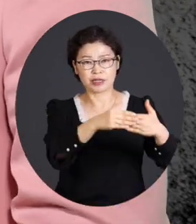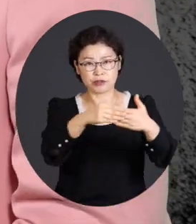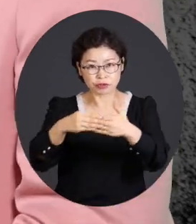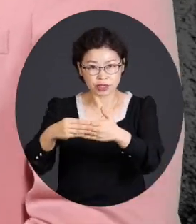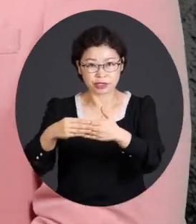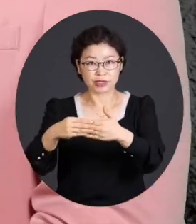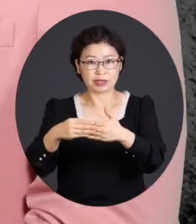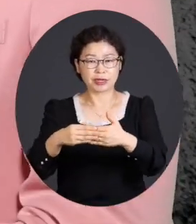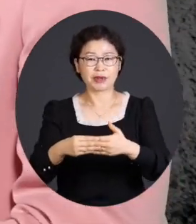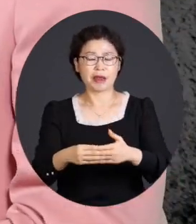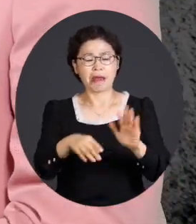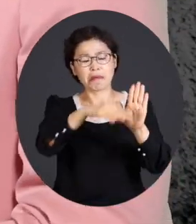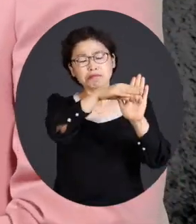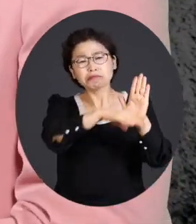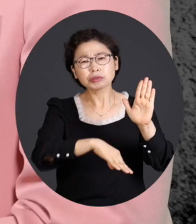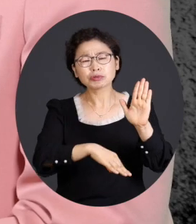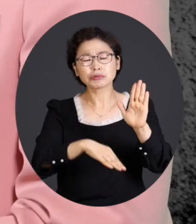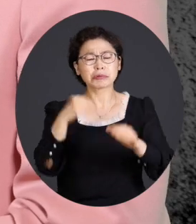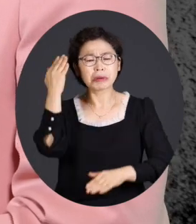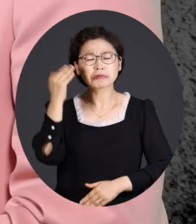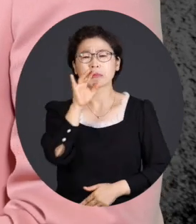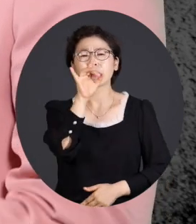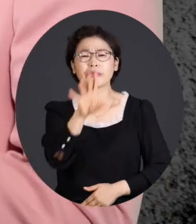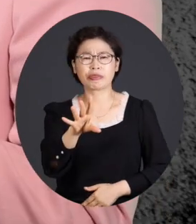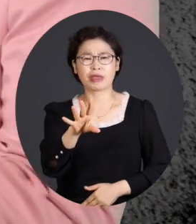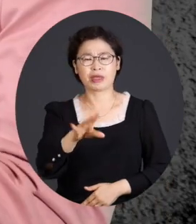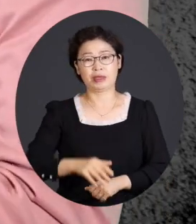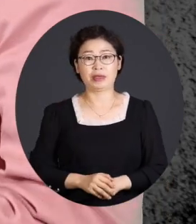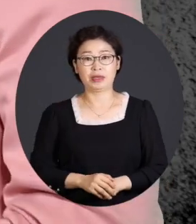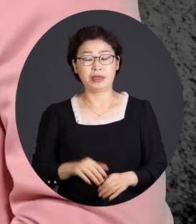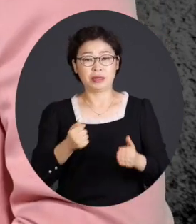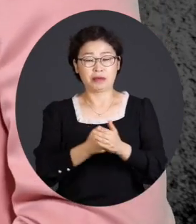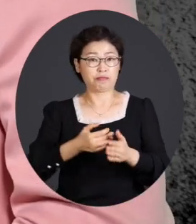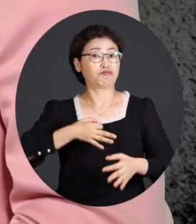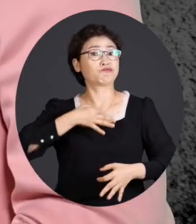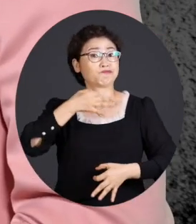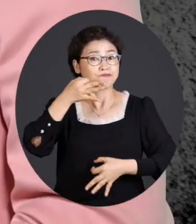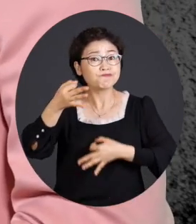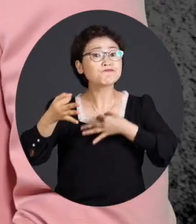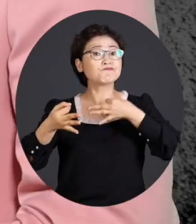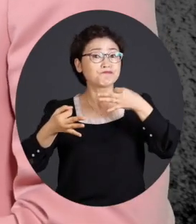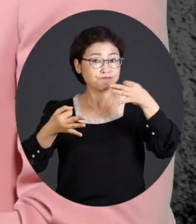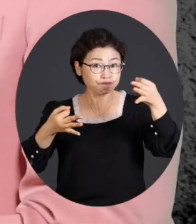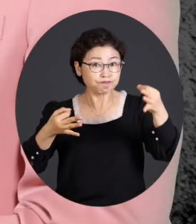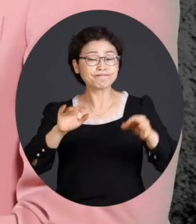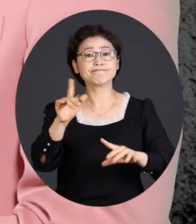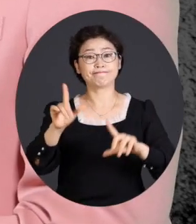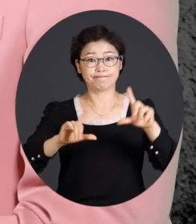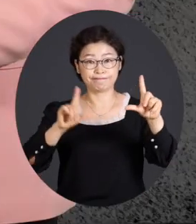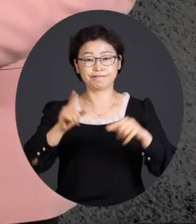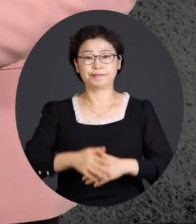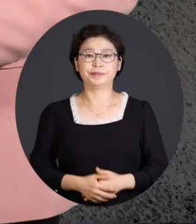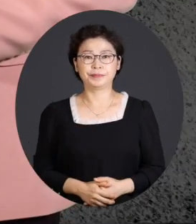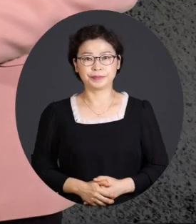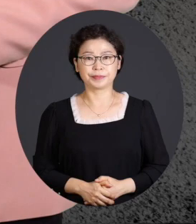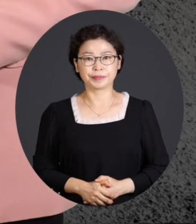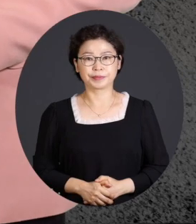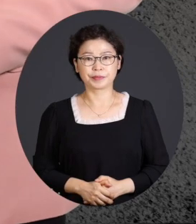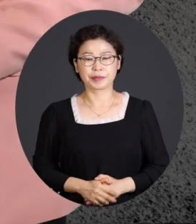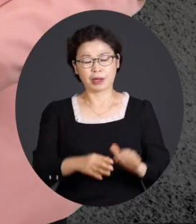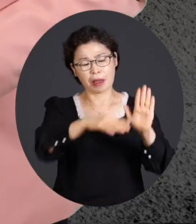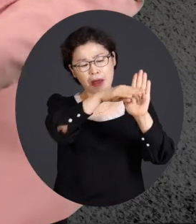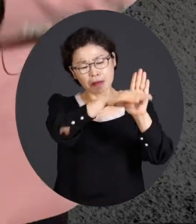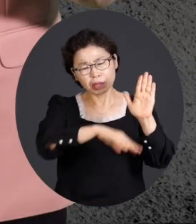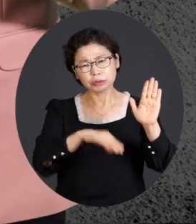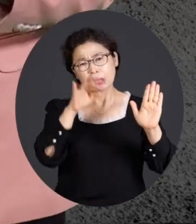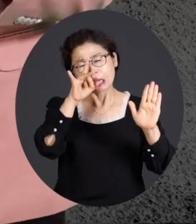지도자들이 반쪽 조국은 안 된다 라면서 이 목소리를 높이고 있는 상황이었습니다. 반쪽